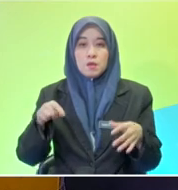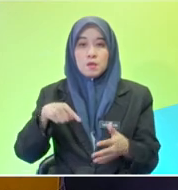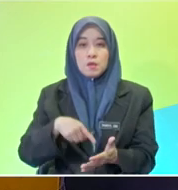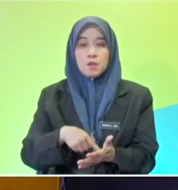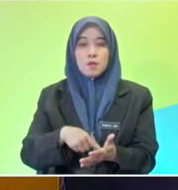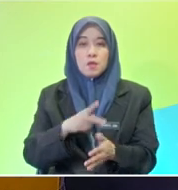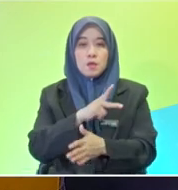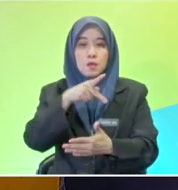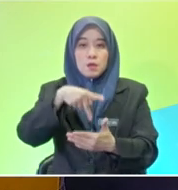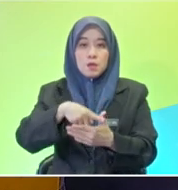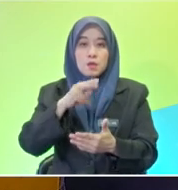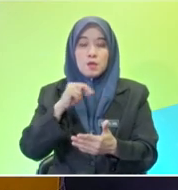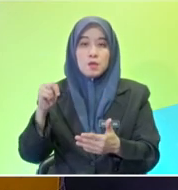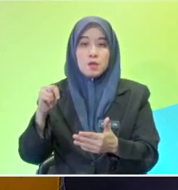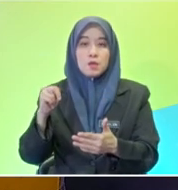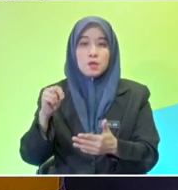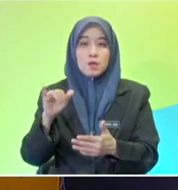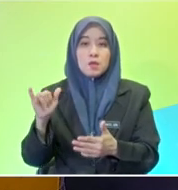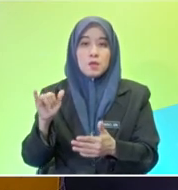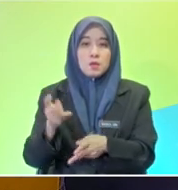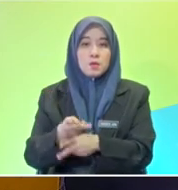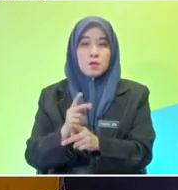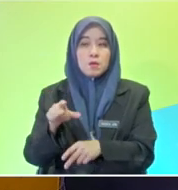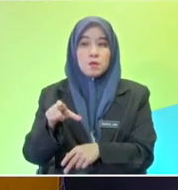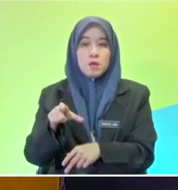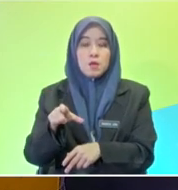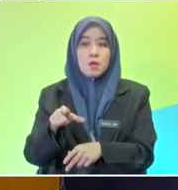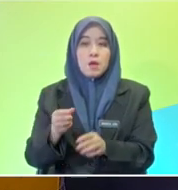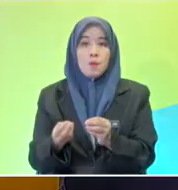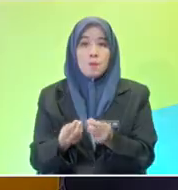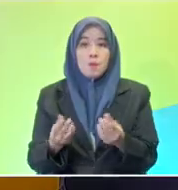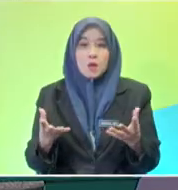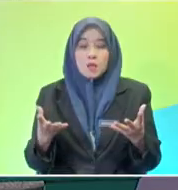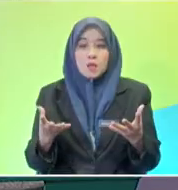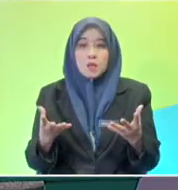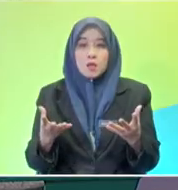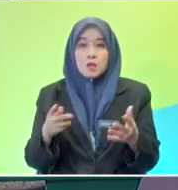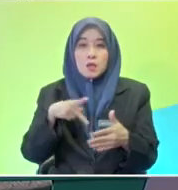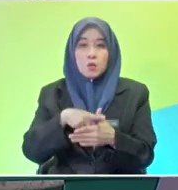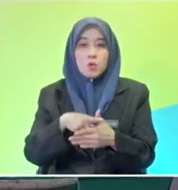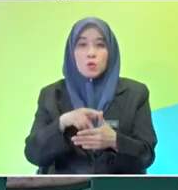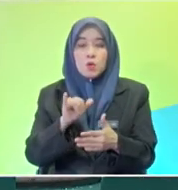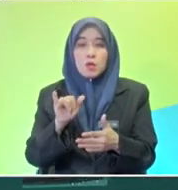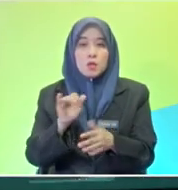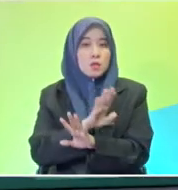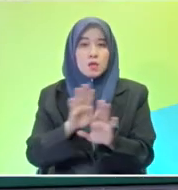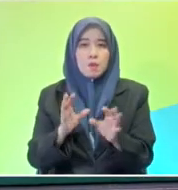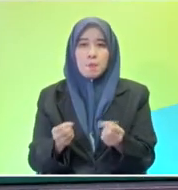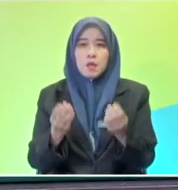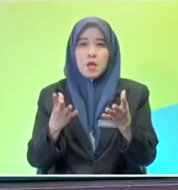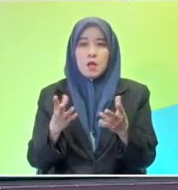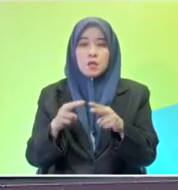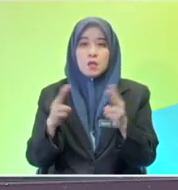kandungannya ialah, boleh saya pinjam faucet? Silakan, cikgu. Okey. Jadi pasirnya kandungan tak banyak sangat. Dia terdiri dari